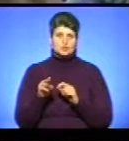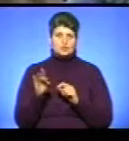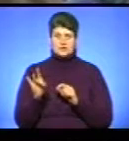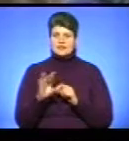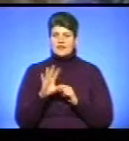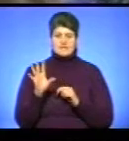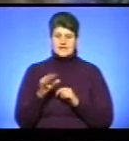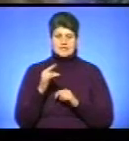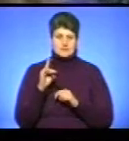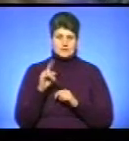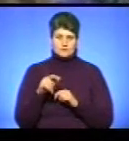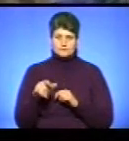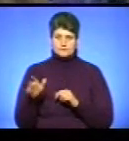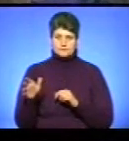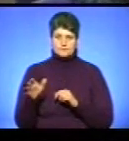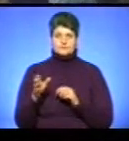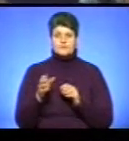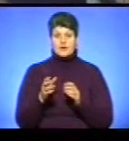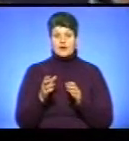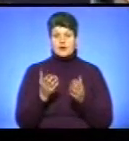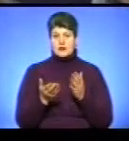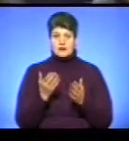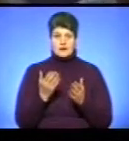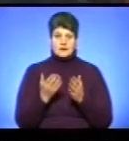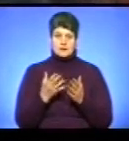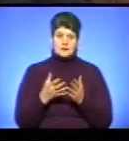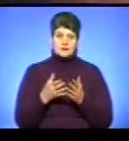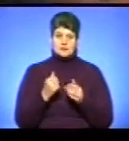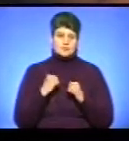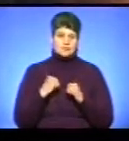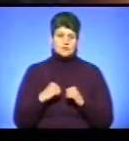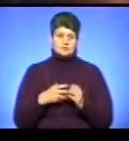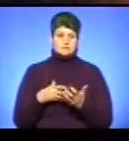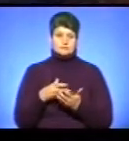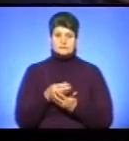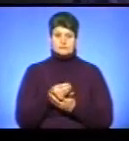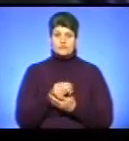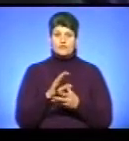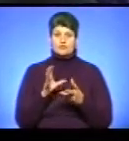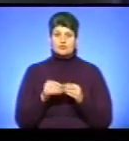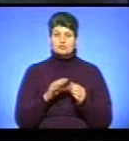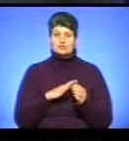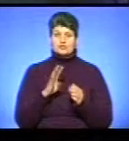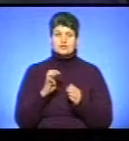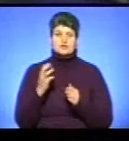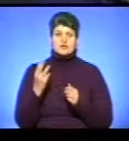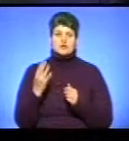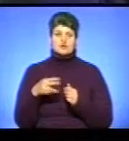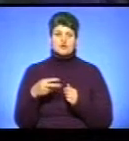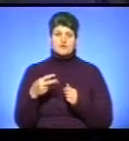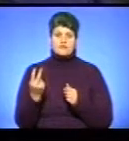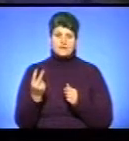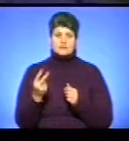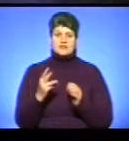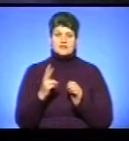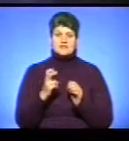всі ще знають, проїгують спокійно. Всього вибито 442, а